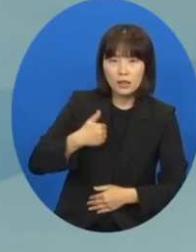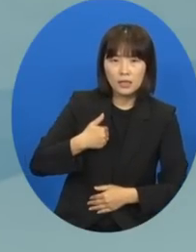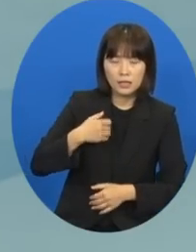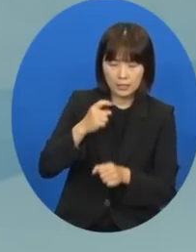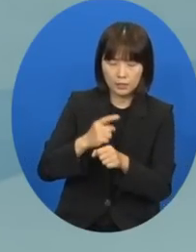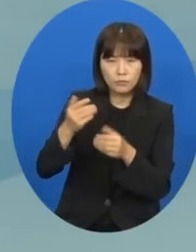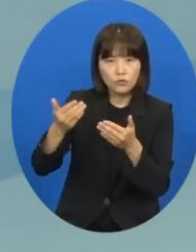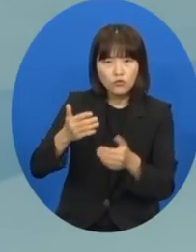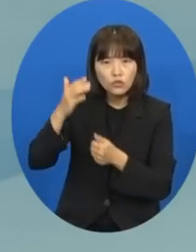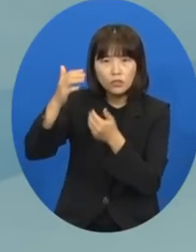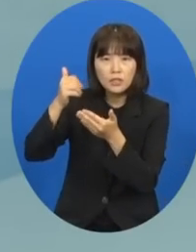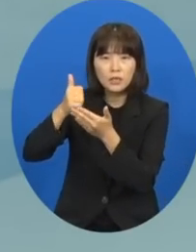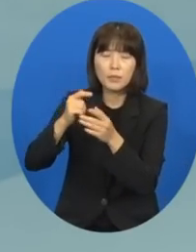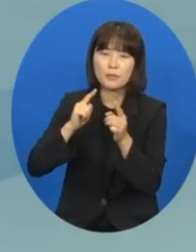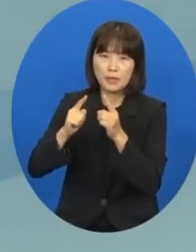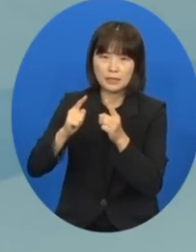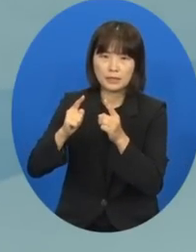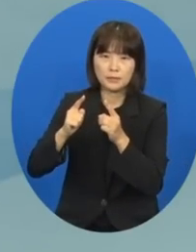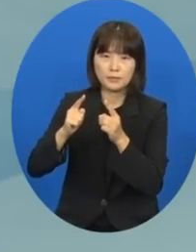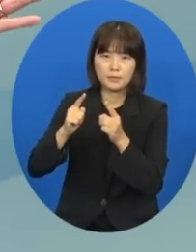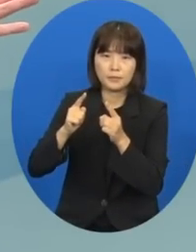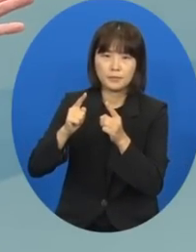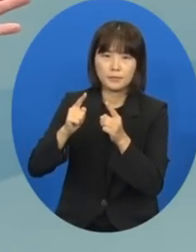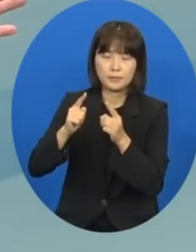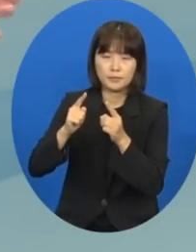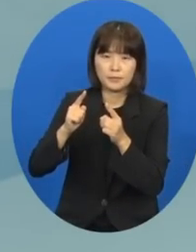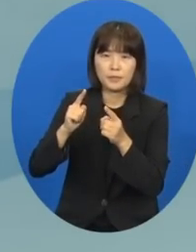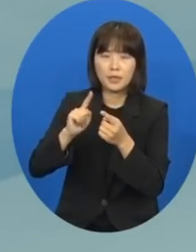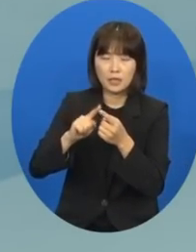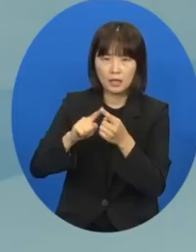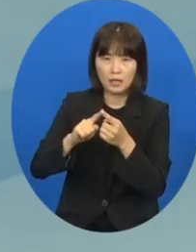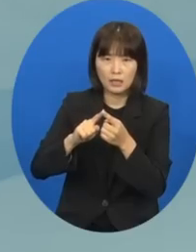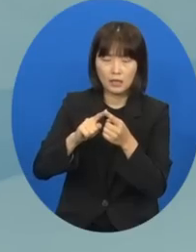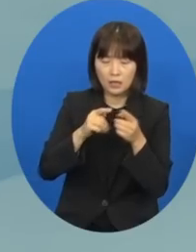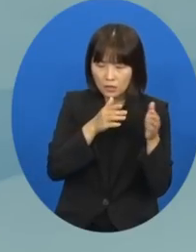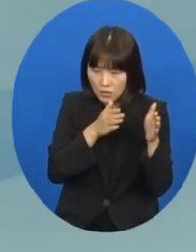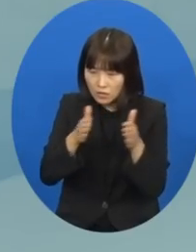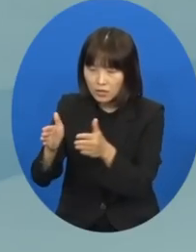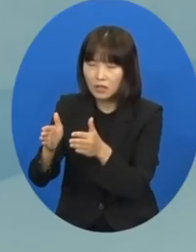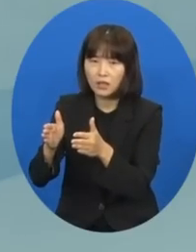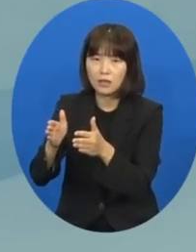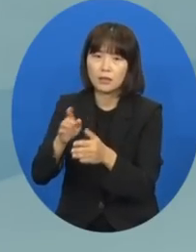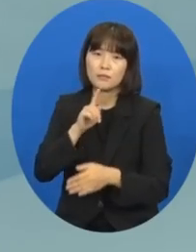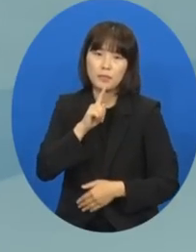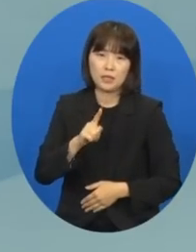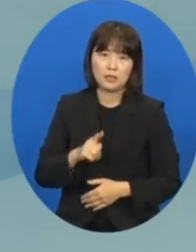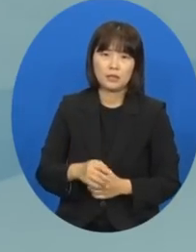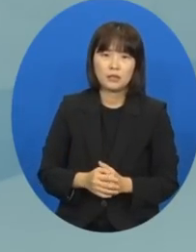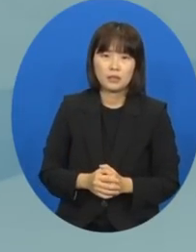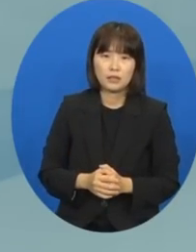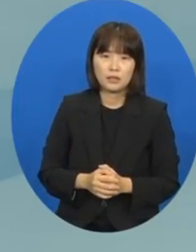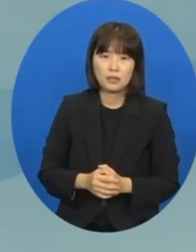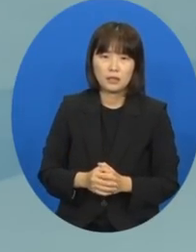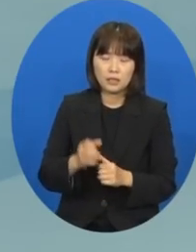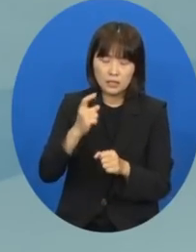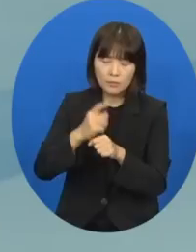주신 주의 말씀, 약속의 말씀으로 돌이키라는 것입니다. 주목하라는 거예요. 내가 그 전에 이미 말씀을